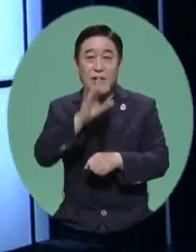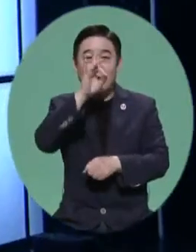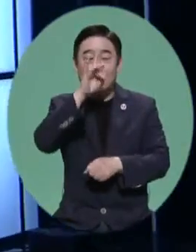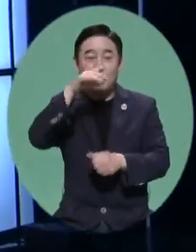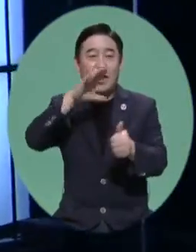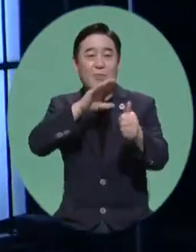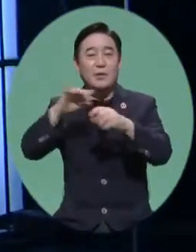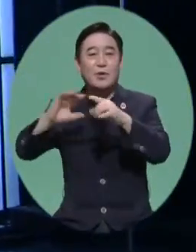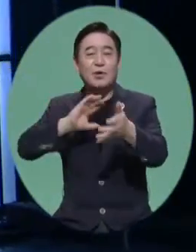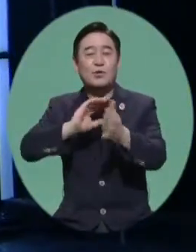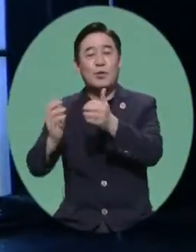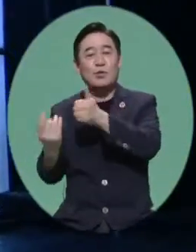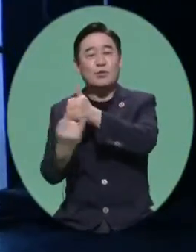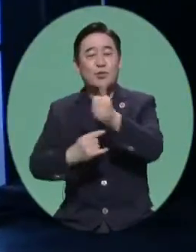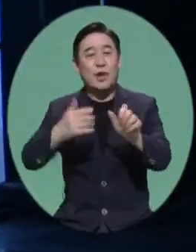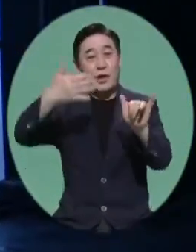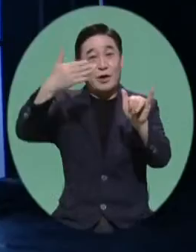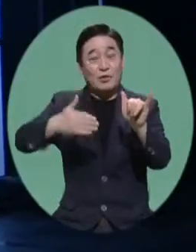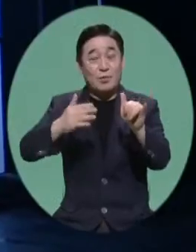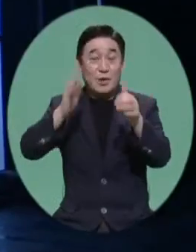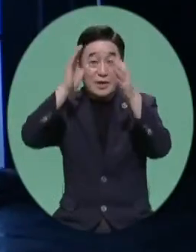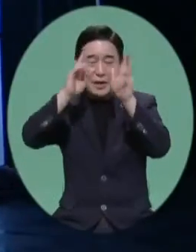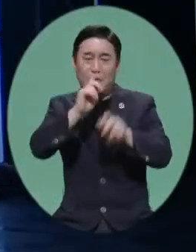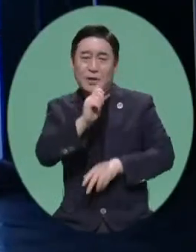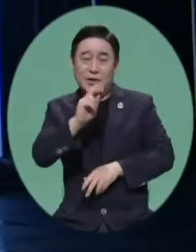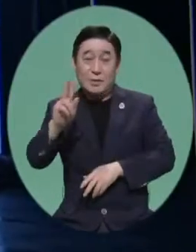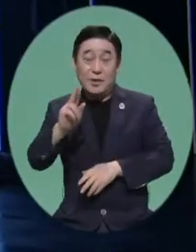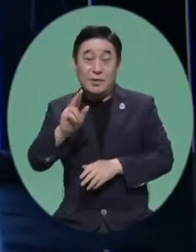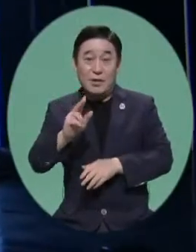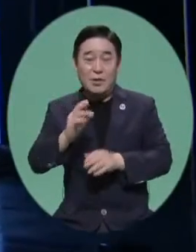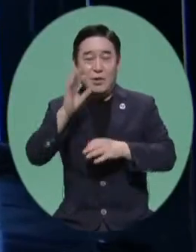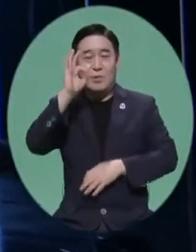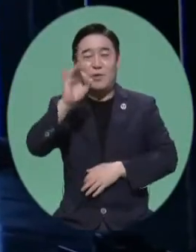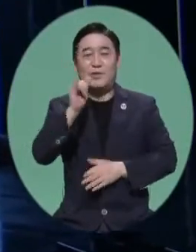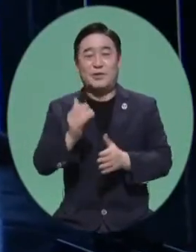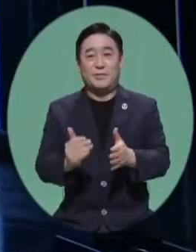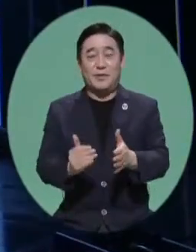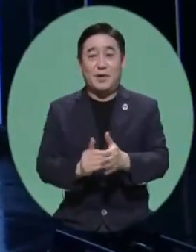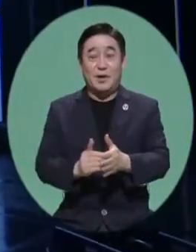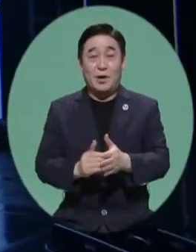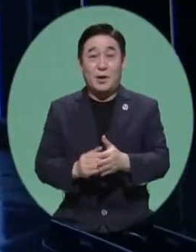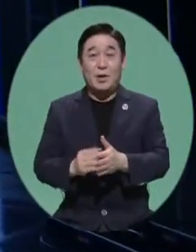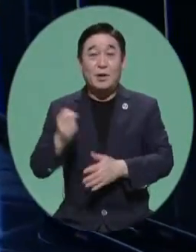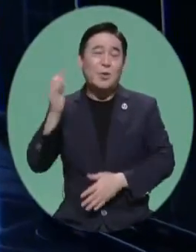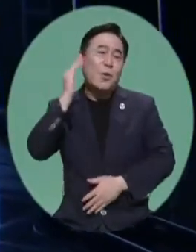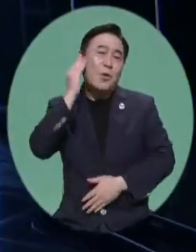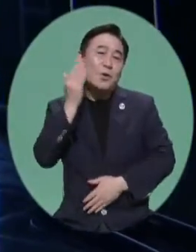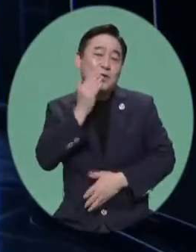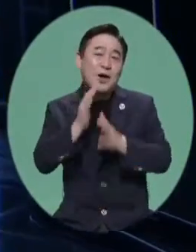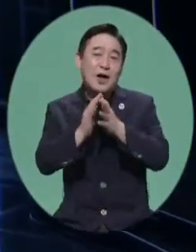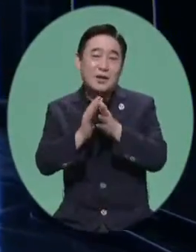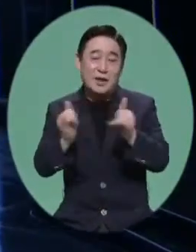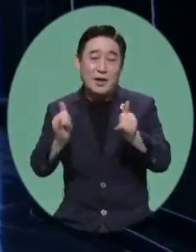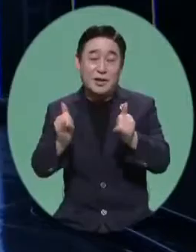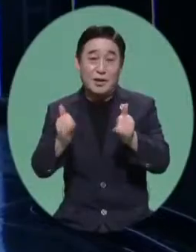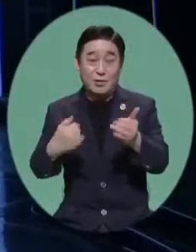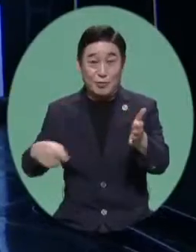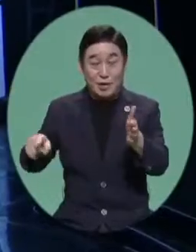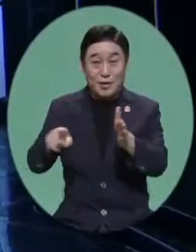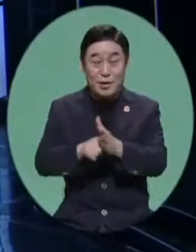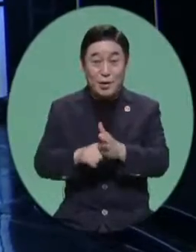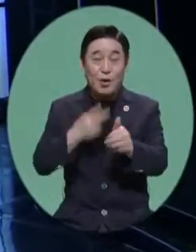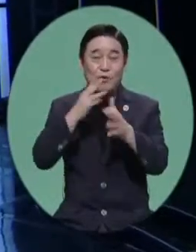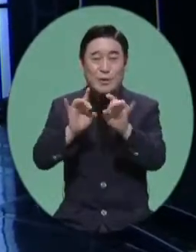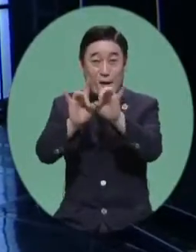선거방송 토론 위원회 유튜브와 네이버 티비에서도 실시간으로 보실 수 있습니다 첨가 창의성 거인 여러분들을 위해서